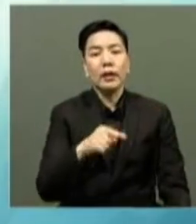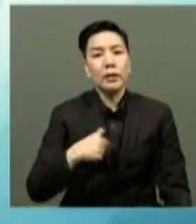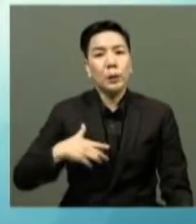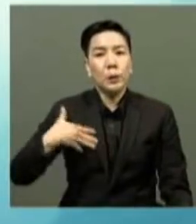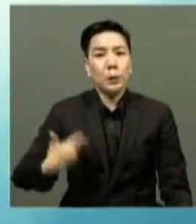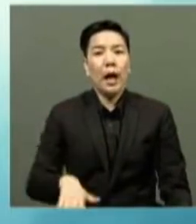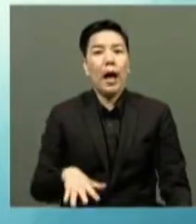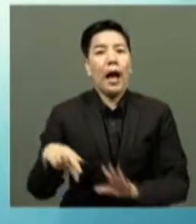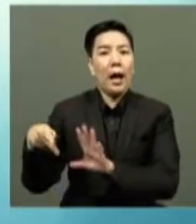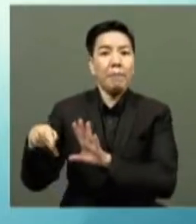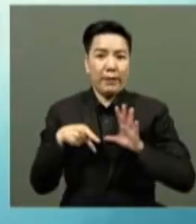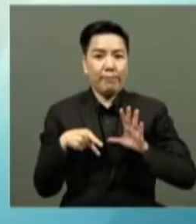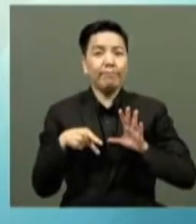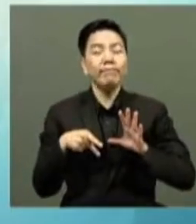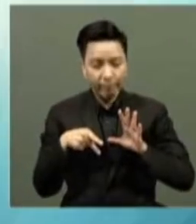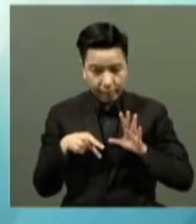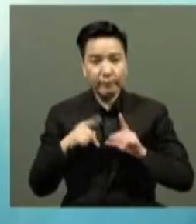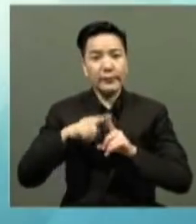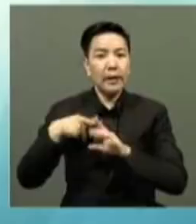คือส่วนแรกเลยเป็นเรื่องเกี่ยวกับบัญชีที่ไม่ตรงนะครับคือในสิบสามล้านสี่แสนคนเนี่ยจะมีการพยายามโอนเงินเข้าบัญชีที่ท่านได้ลงทะเบียนไว้นะครับแต่ว่ามีหลายท่านครับที่บัญชีที่แจ้งเอาไว้เนี่ยไม่สามารถโอนเงินเข้าไปได้นะครับท่านก็จะได้รับการแจ้งข้อความว่าขอให้ท่านมาเปลี่ยนข้อมูลช่องทางในการรับเงินนะครับแก้ไขบัญชีให้ถูกต้องที่นี่หลายๆท่านก็ได้เข้ามาแก้ไขแล้วนะครับแล้วก็ได้รับข้อความว่าเราอยู่ในระหว่างการตรวจสอบวิธีการข้อมูลการใช้ข้อมูลการรับเงินของท่านด้วยนะครับก็อันนี้ผมเด็ดว่าท่านสบายใจนะครับเงิน5,000